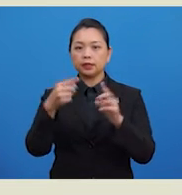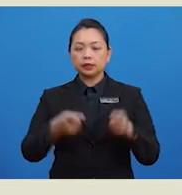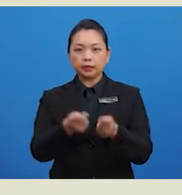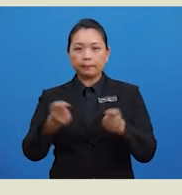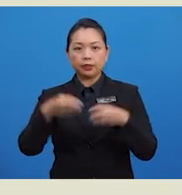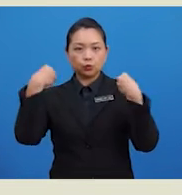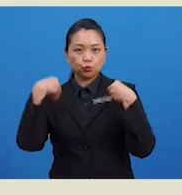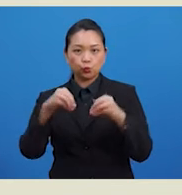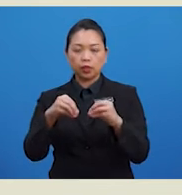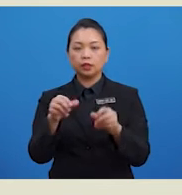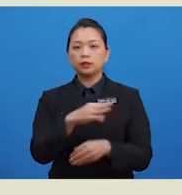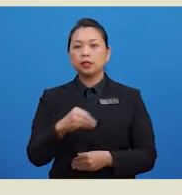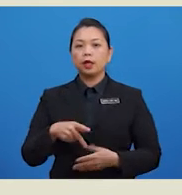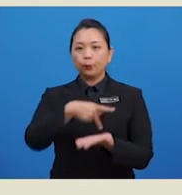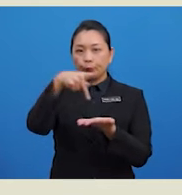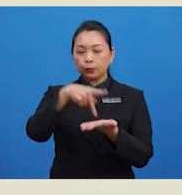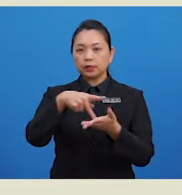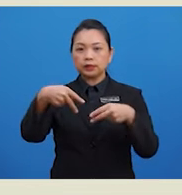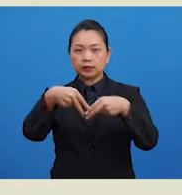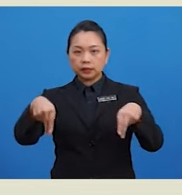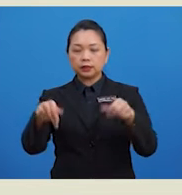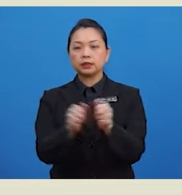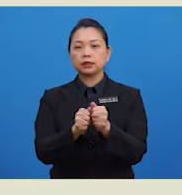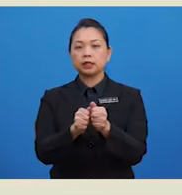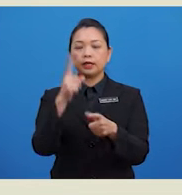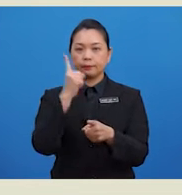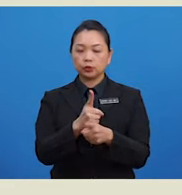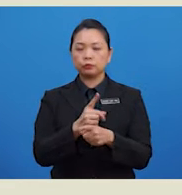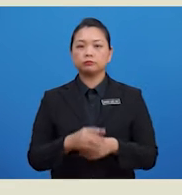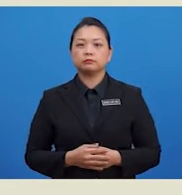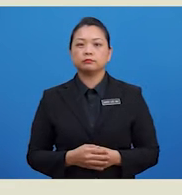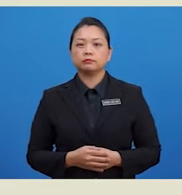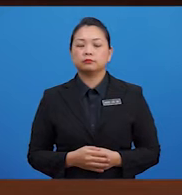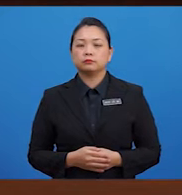tempat jualan dan pusat tetasan dengan betul.